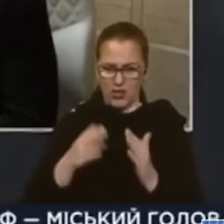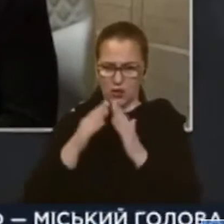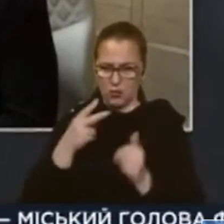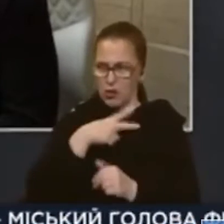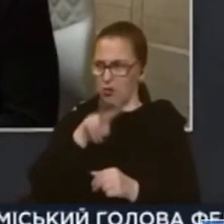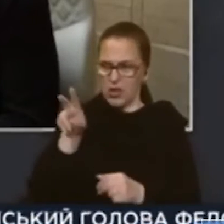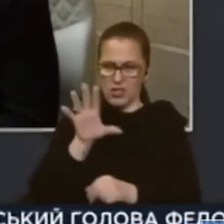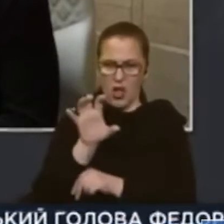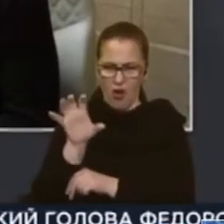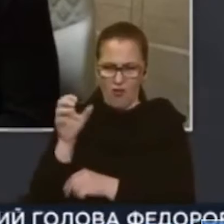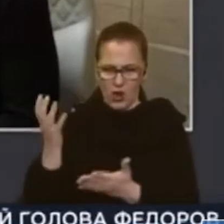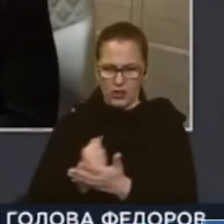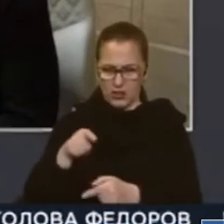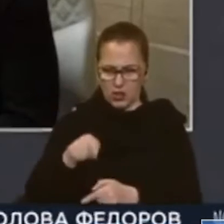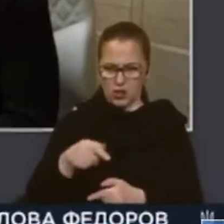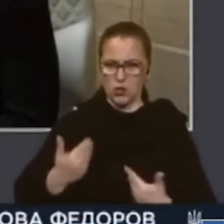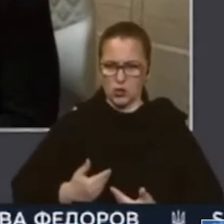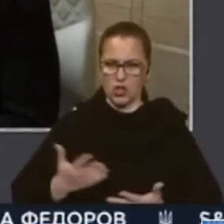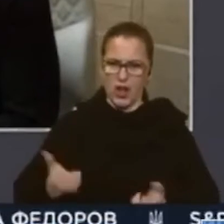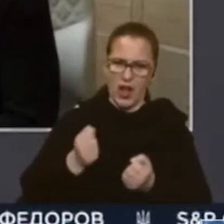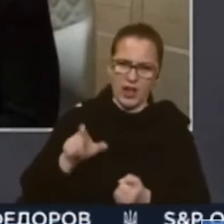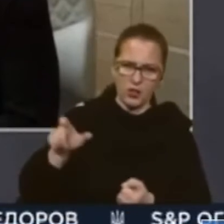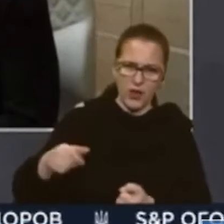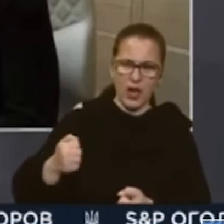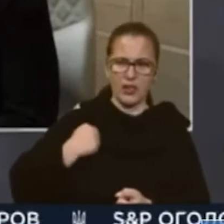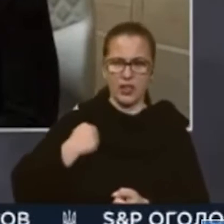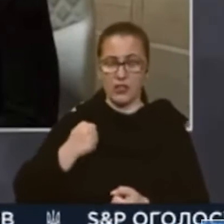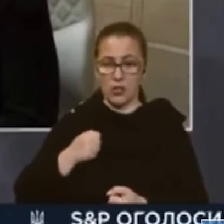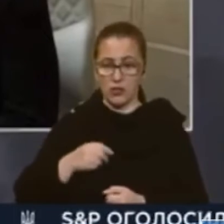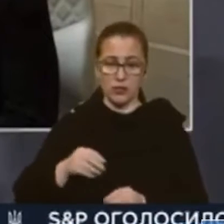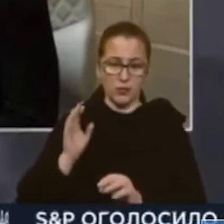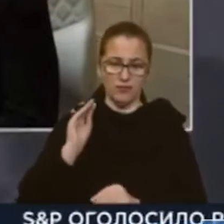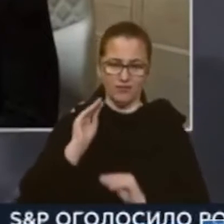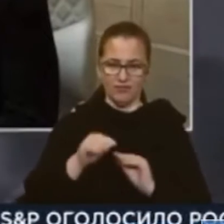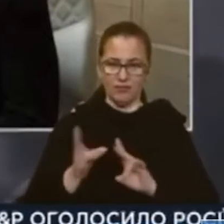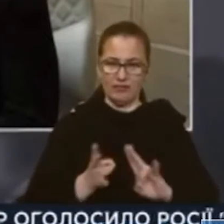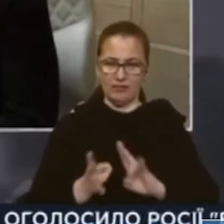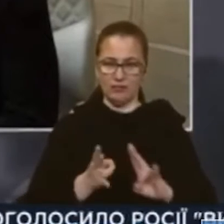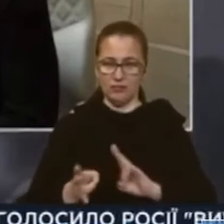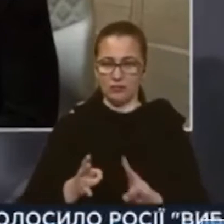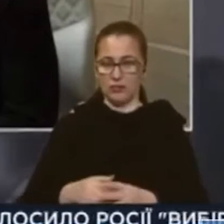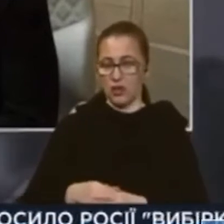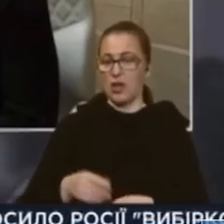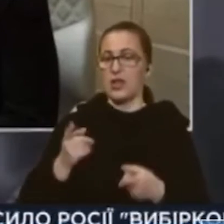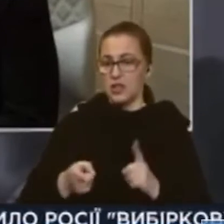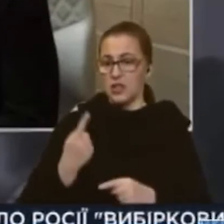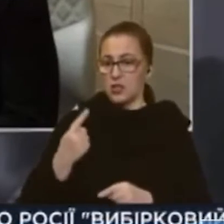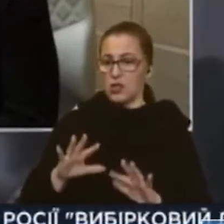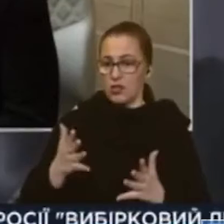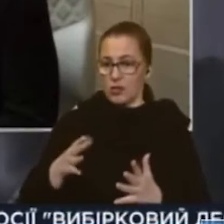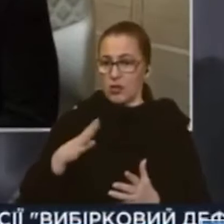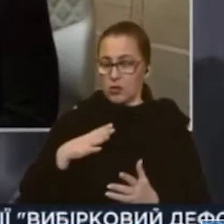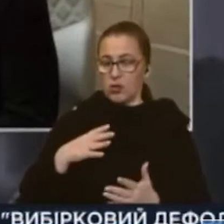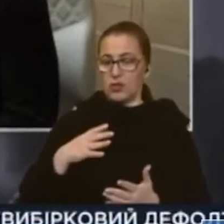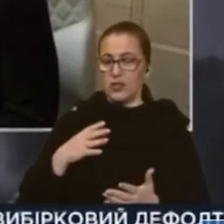дійсно і під касками, і прикріплені до дверей. І ви вже сказали, дійсно, один з випадків